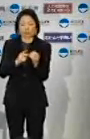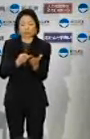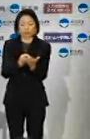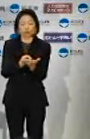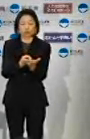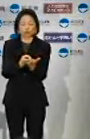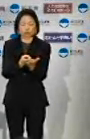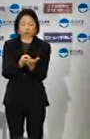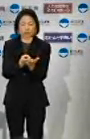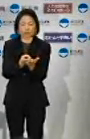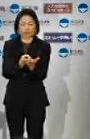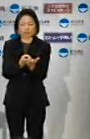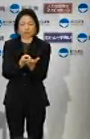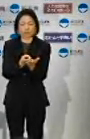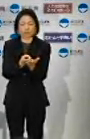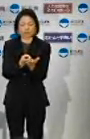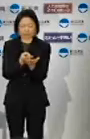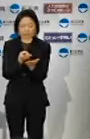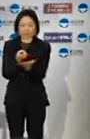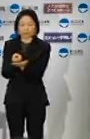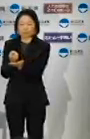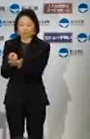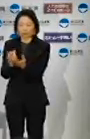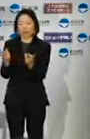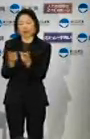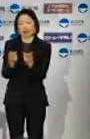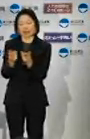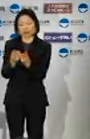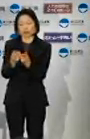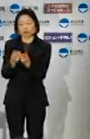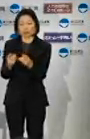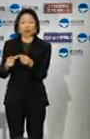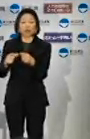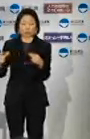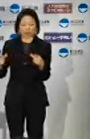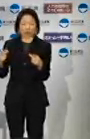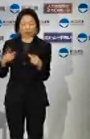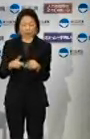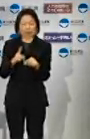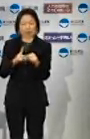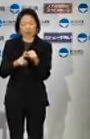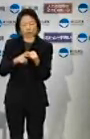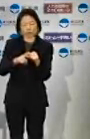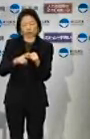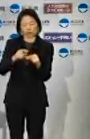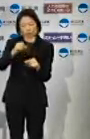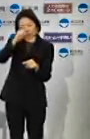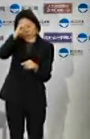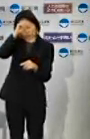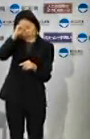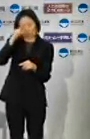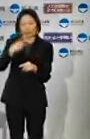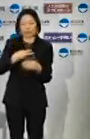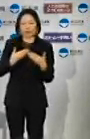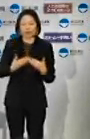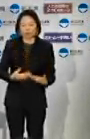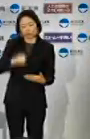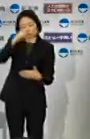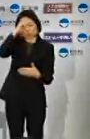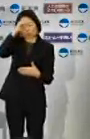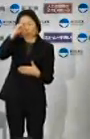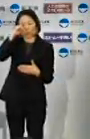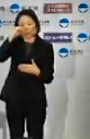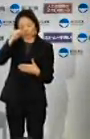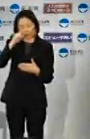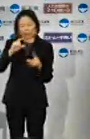入院率が、入院する方をの増加につながり、しかも中等症、重症につながっていく可能性が